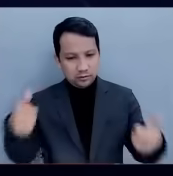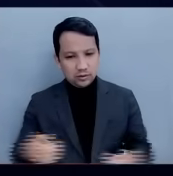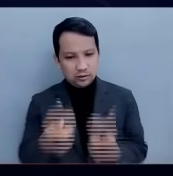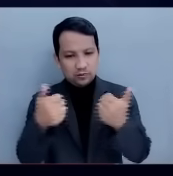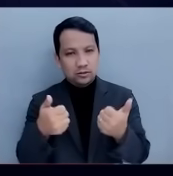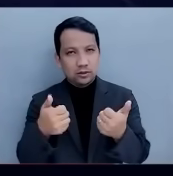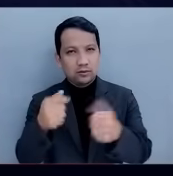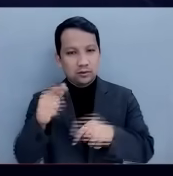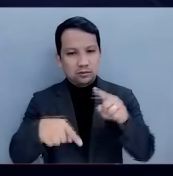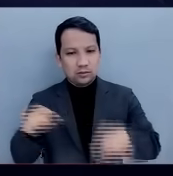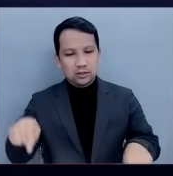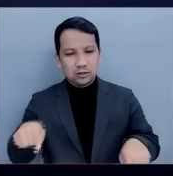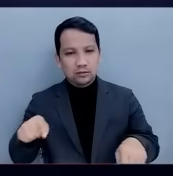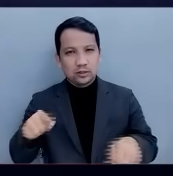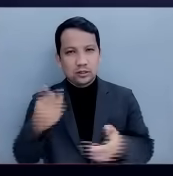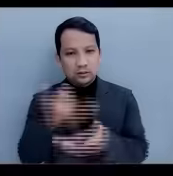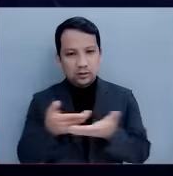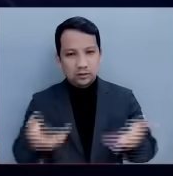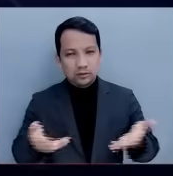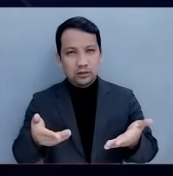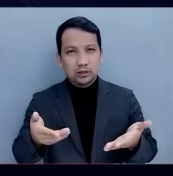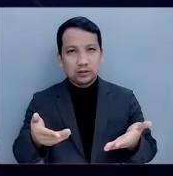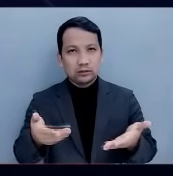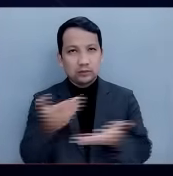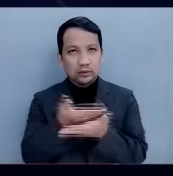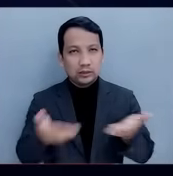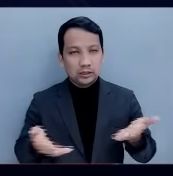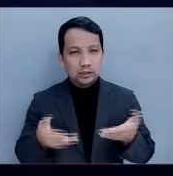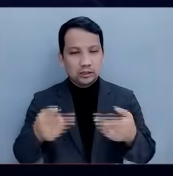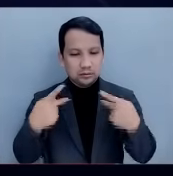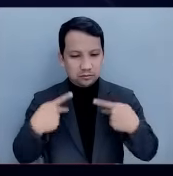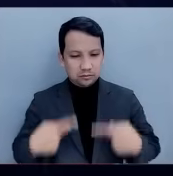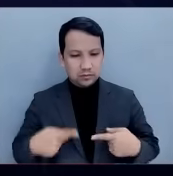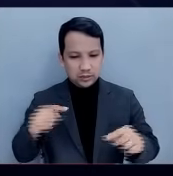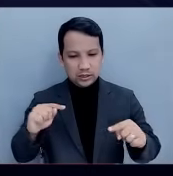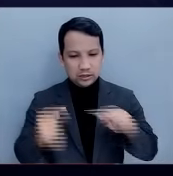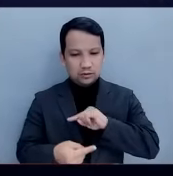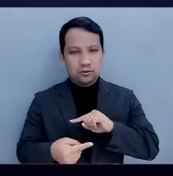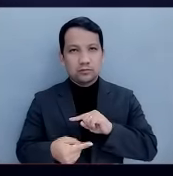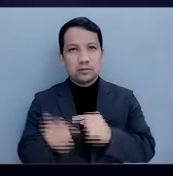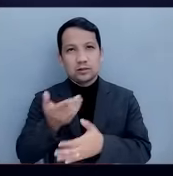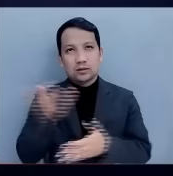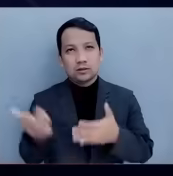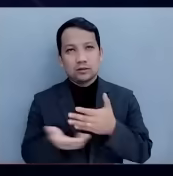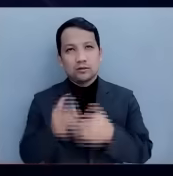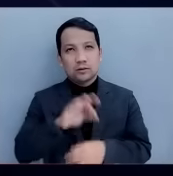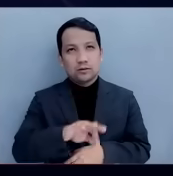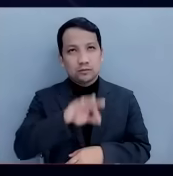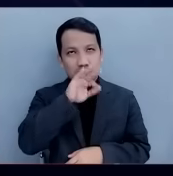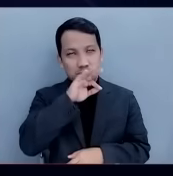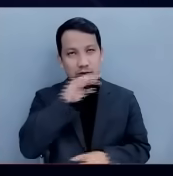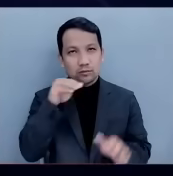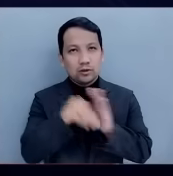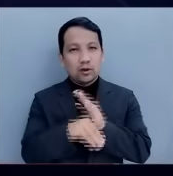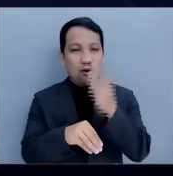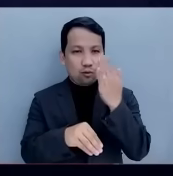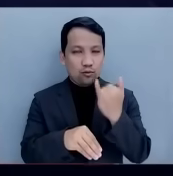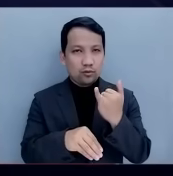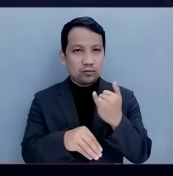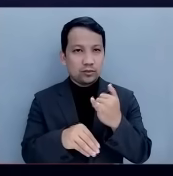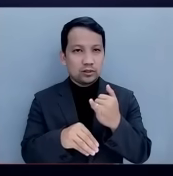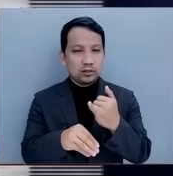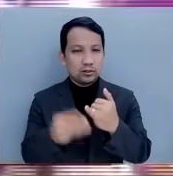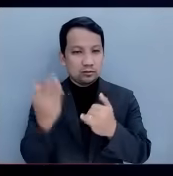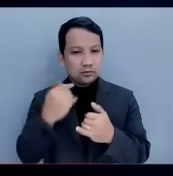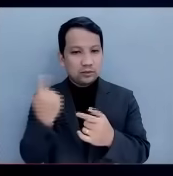in multiple damage to properties and physical injuries. Posible pa siyang kasuhan ng frustrated homicide dahil sa tangkang